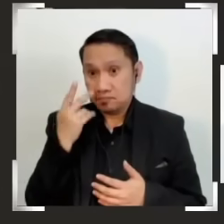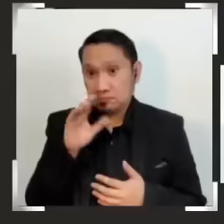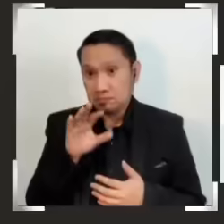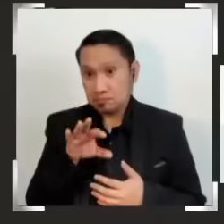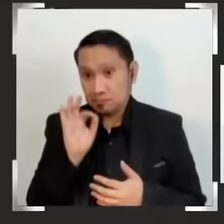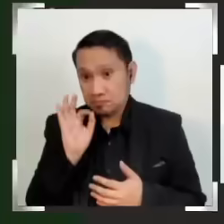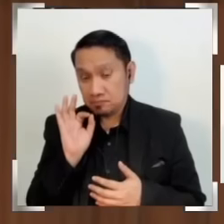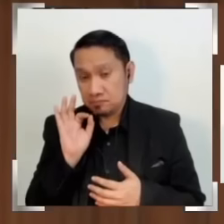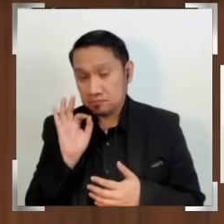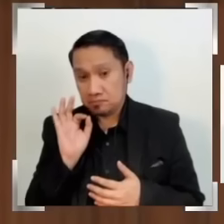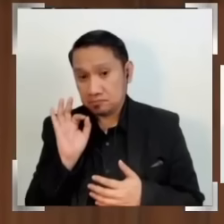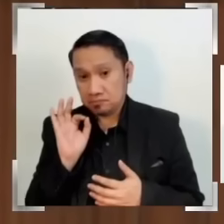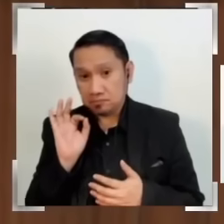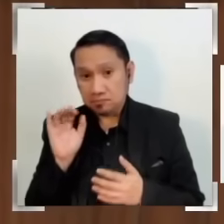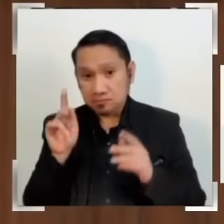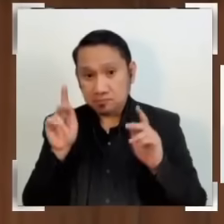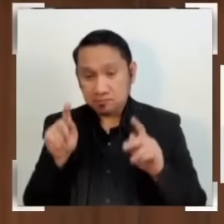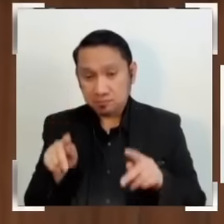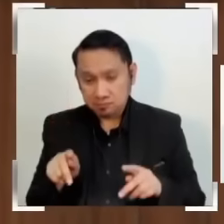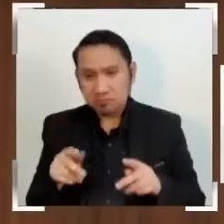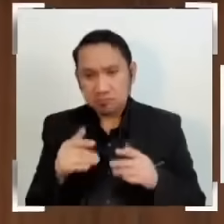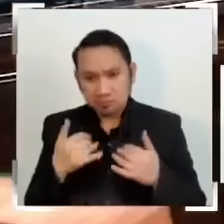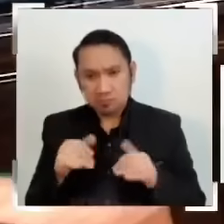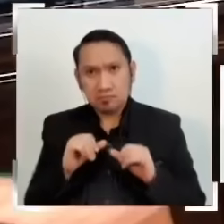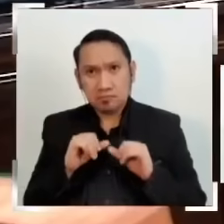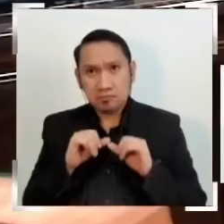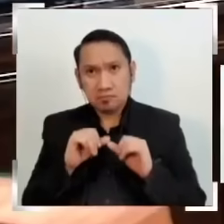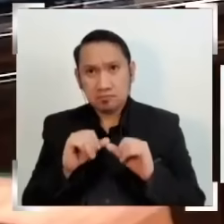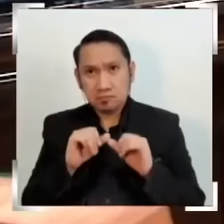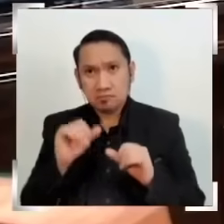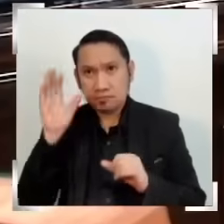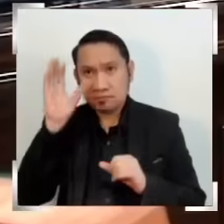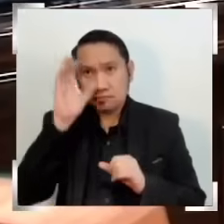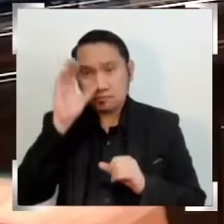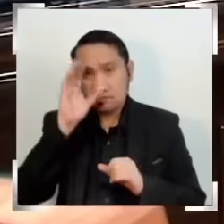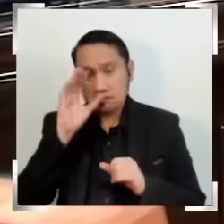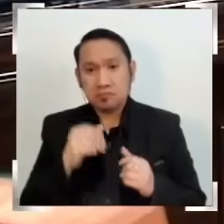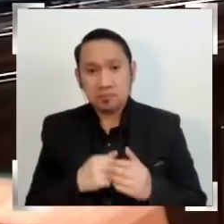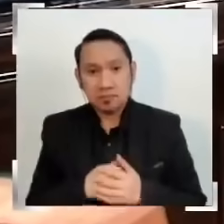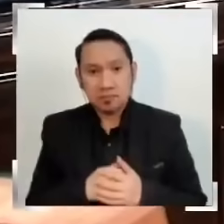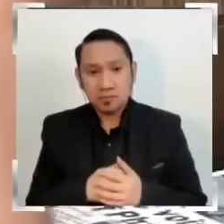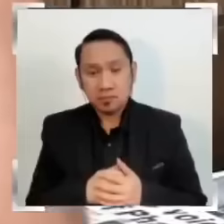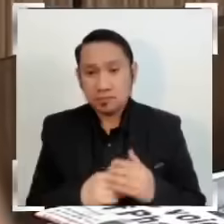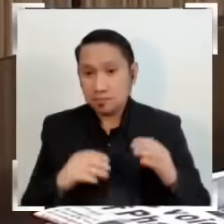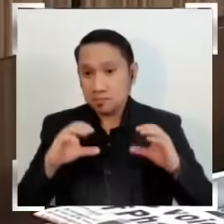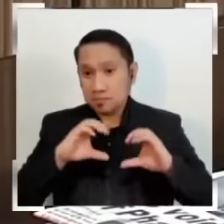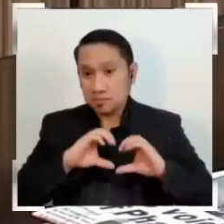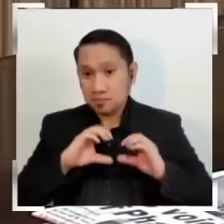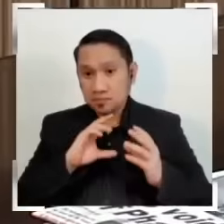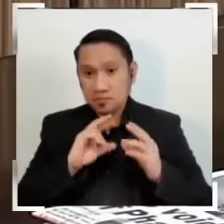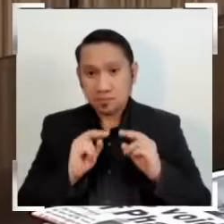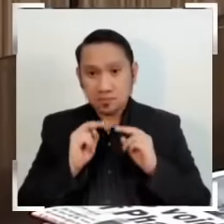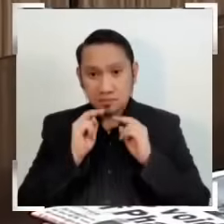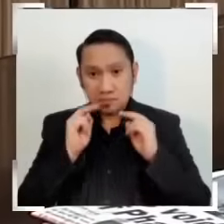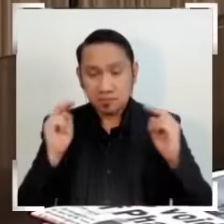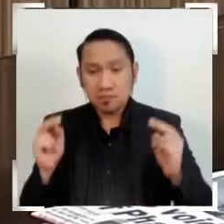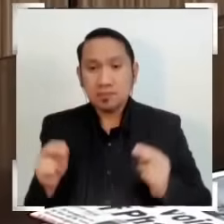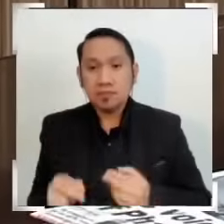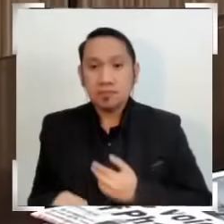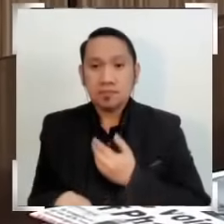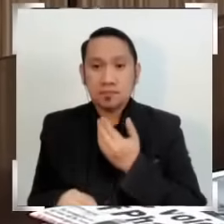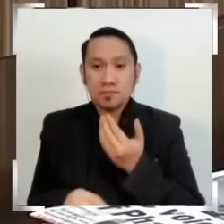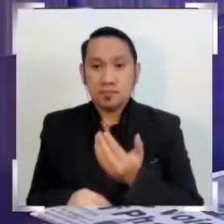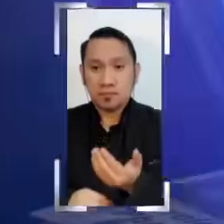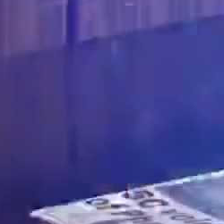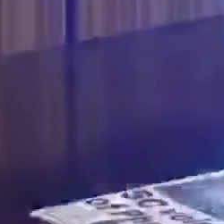muna natin itong nawawalang victim natin. Para sa GMA Integrated News, Marisol Abdurrahman